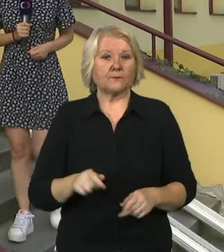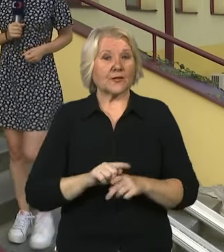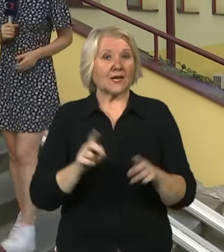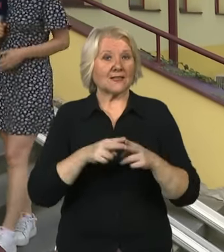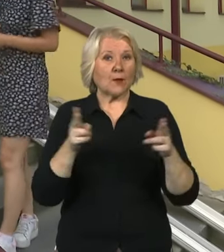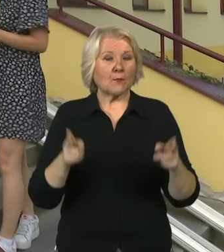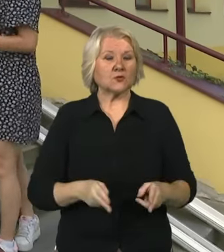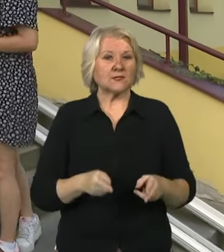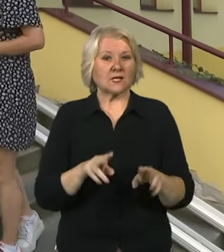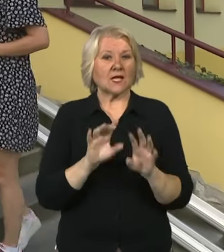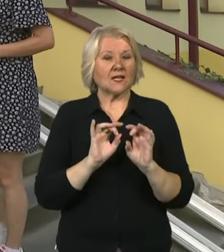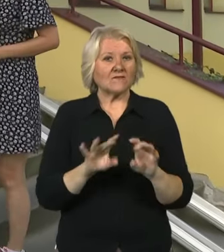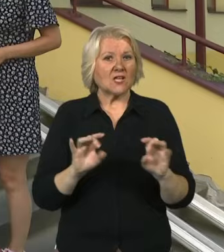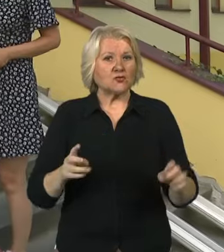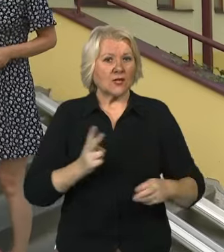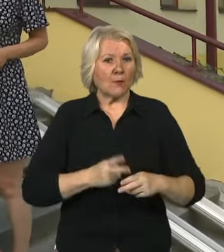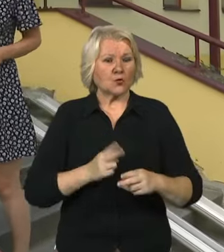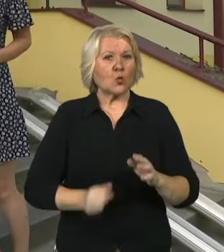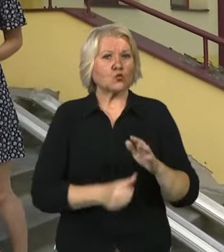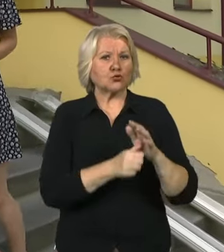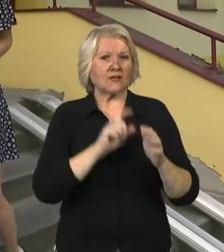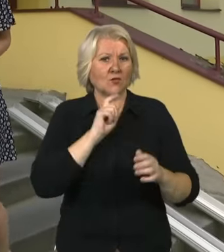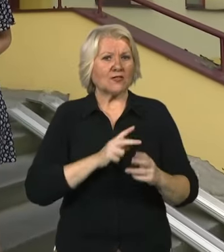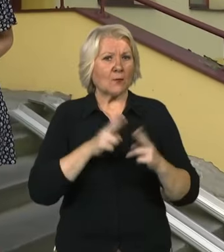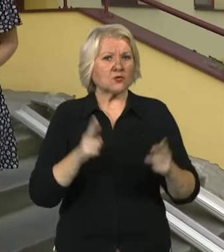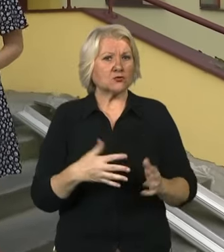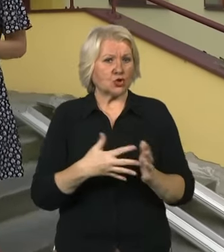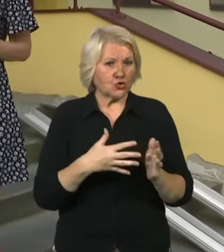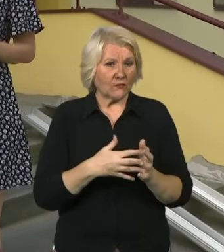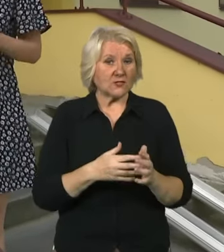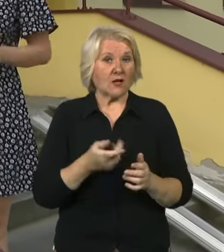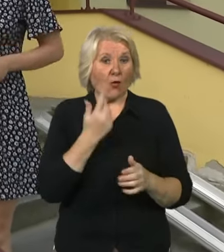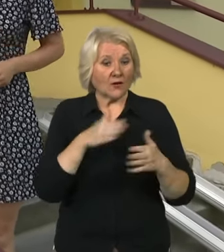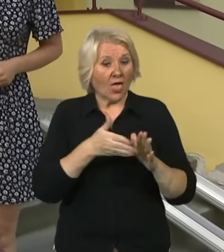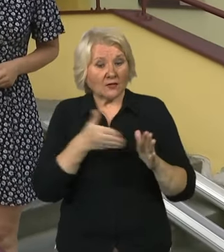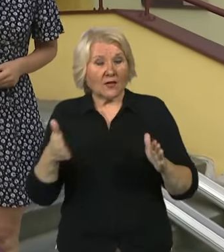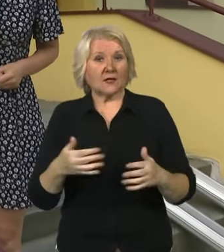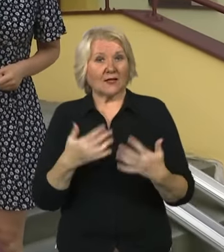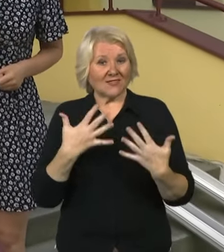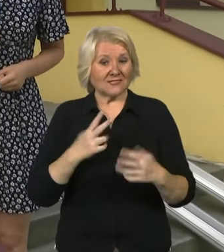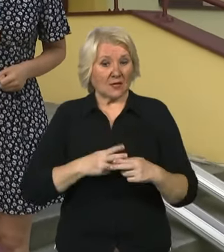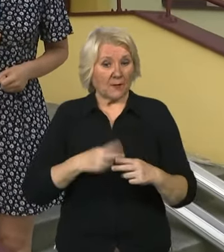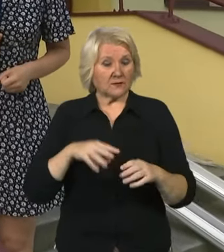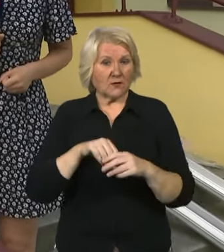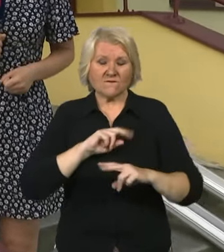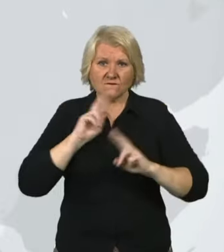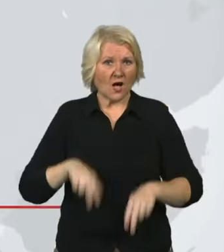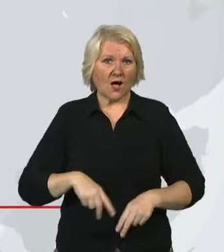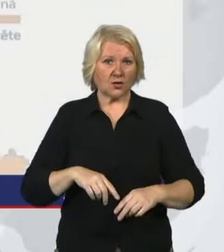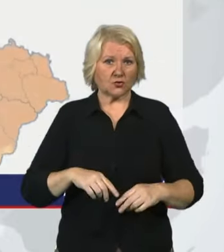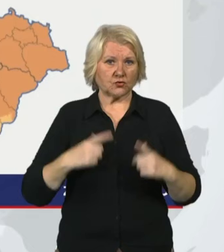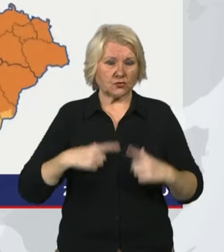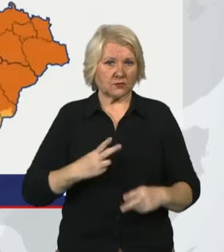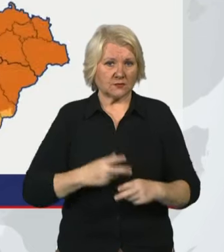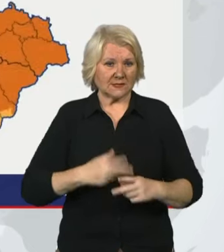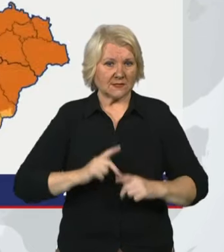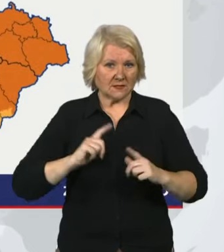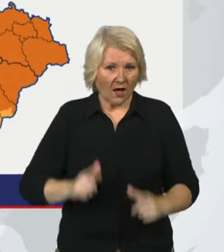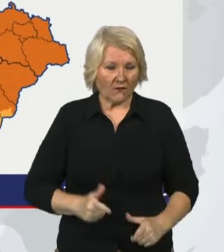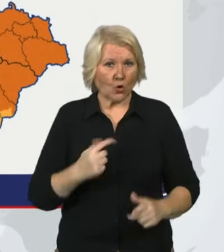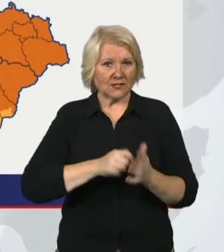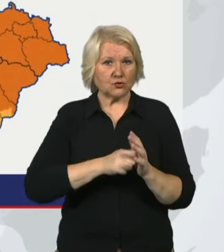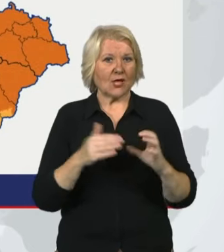infekčních nemocí Ústřední vojenské nemocnice přijali od začátku roku už 10 pacientů s vážnými příznaky klíšťové encefalitidy. To